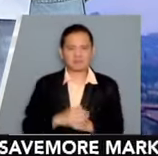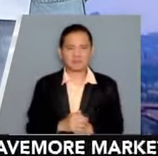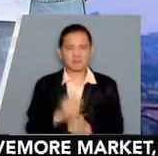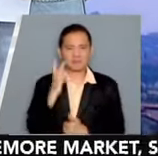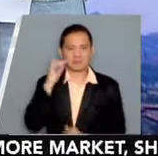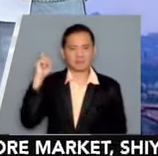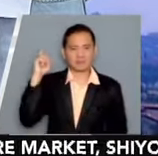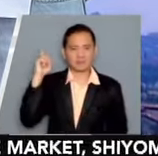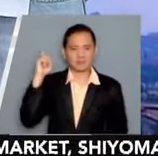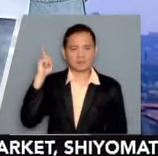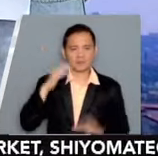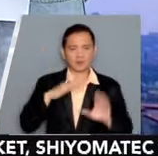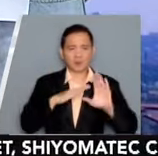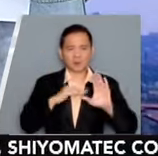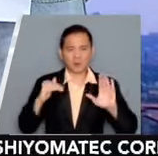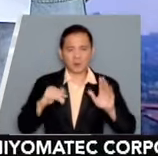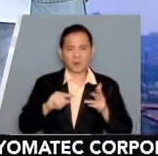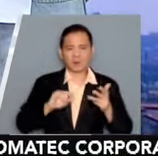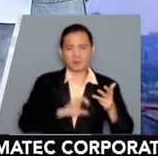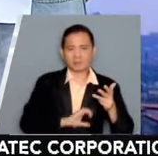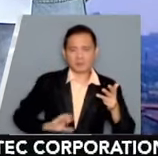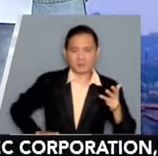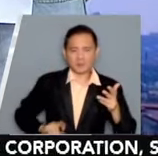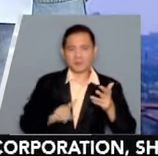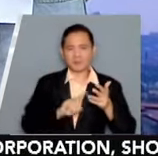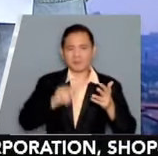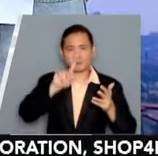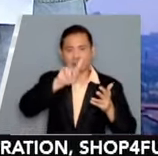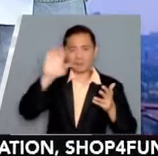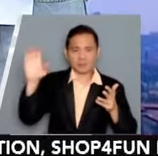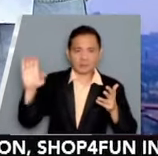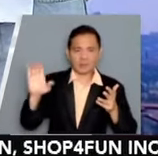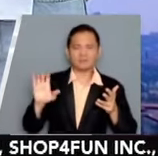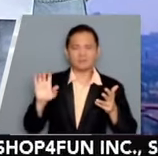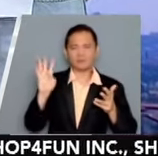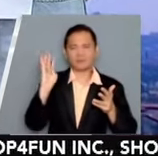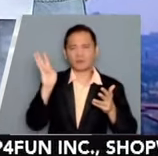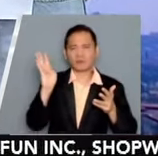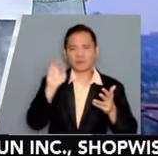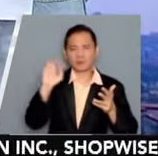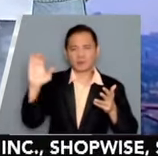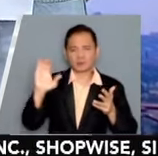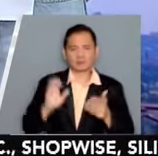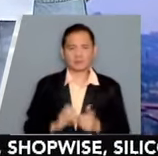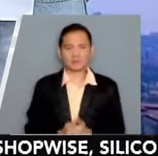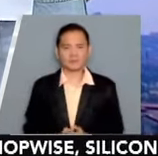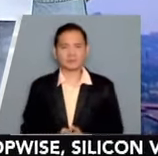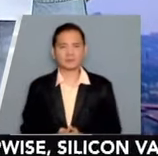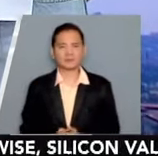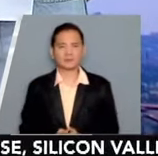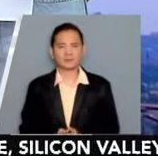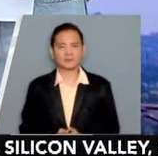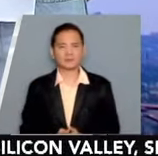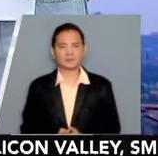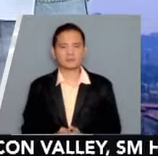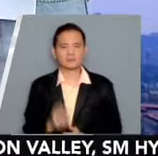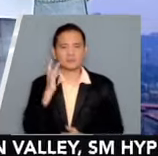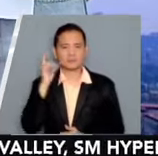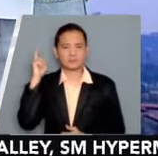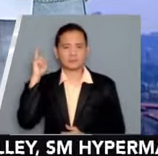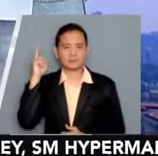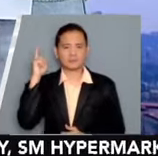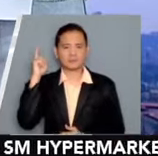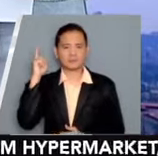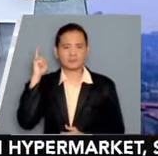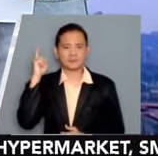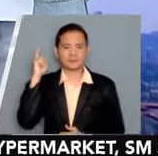Capiz, habang dito naman po sa Metro Manila, particular na sa Pasay City, ay posibleng umabot sa 40 degrees Celsius ang damang init. Ayon sa